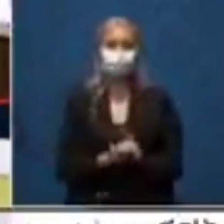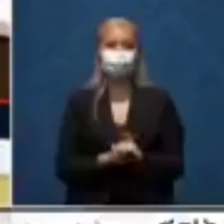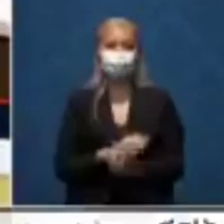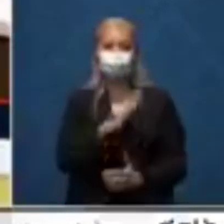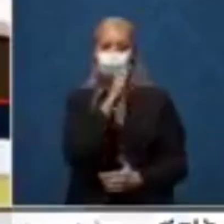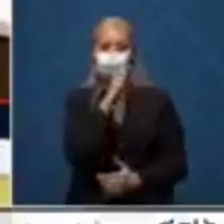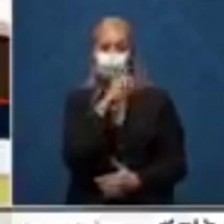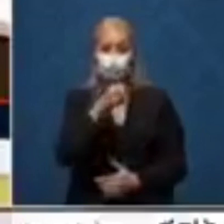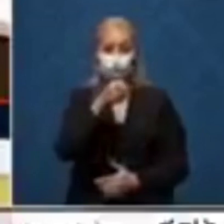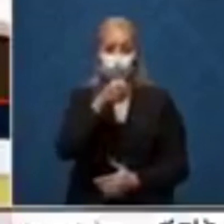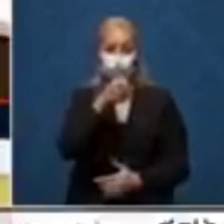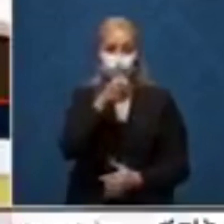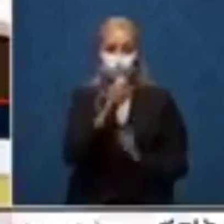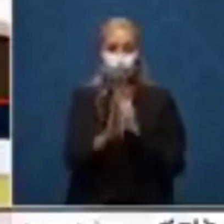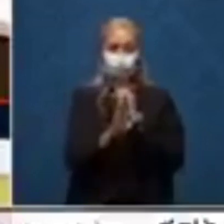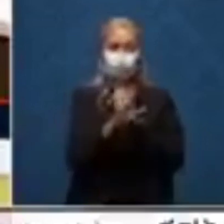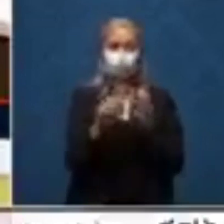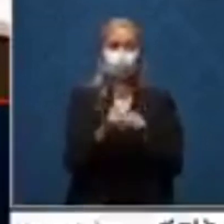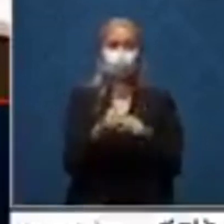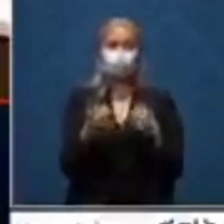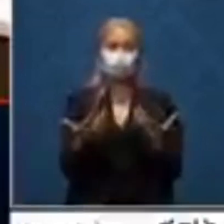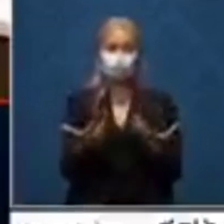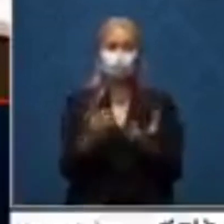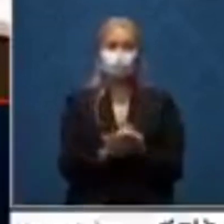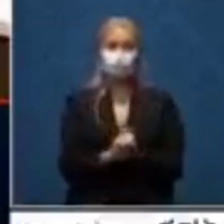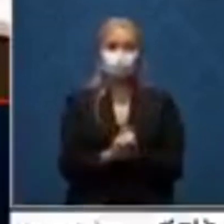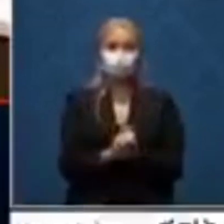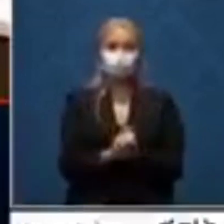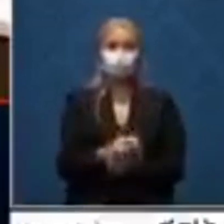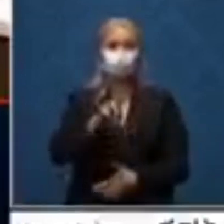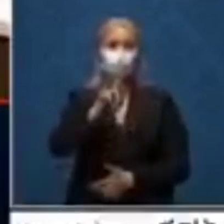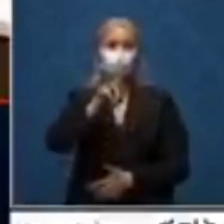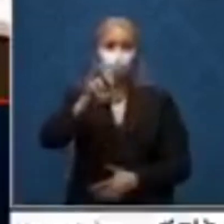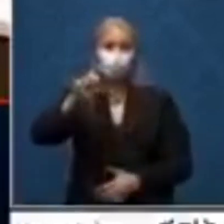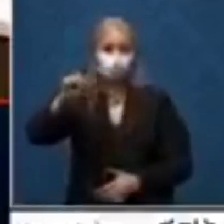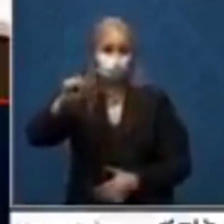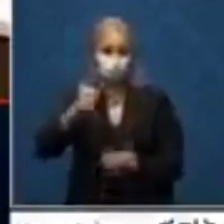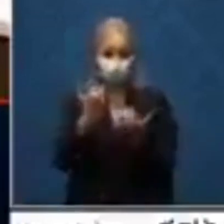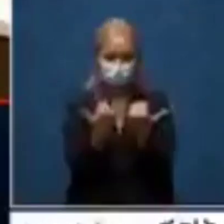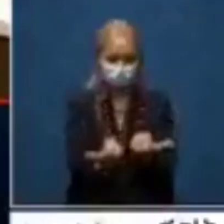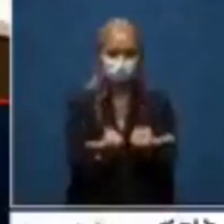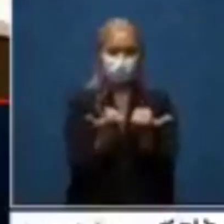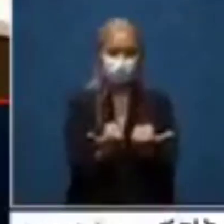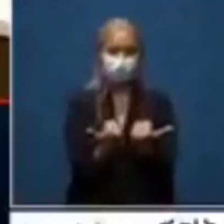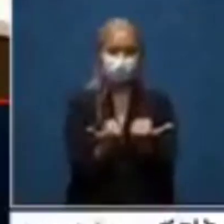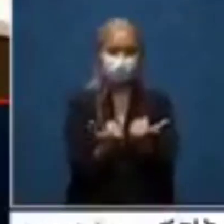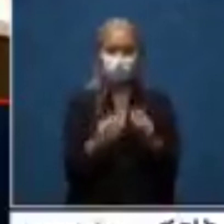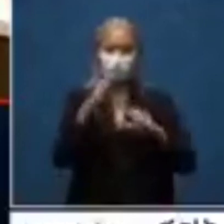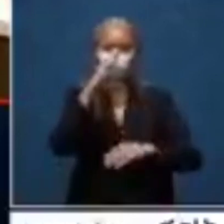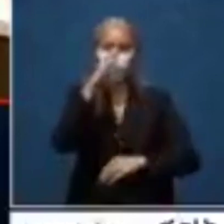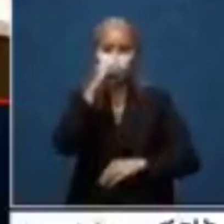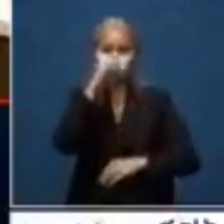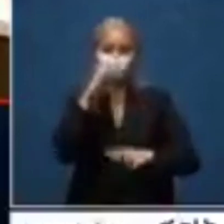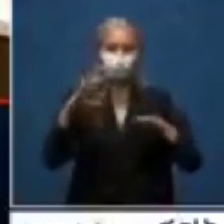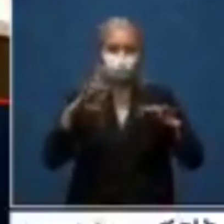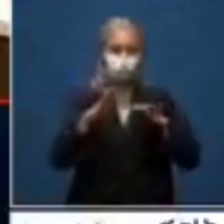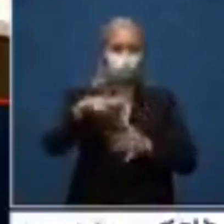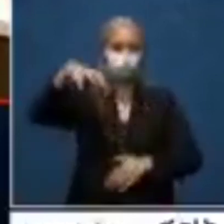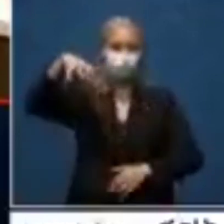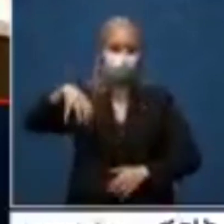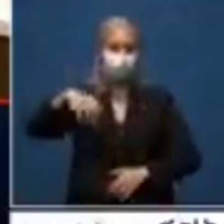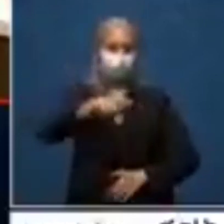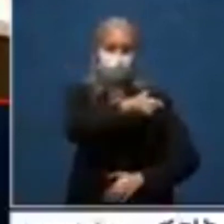มและดิฉันถามว่านะคะตั้งแต่มีสภาผู้แทนราษฎรมาเคยมีการพูดถึงสถาบันกษัตริย์หลายต่อหลายครั้งนะค